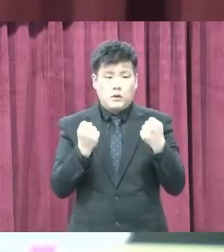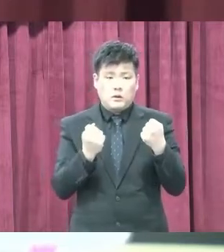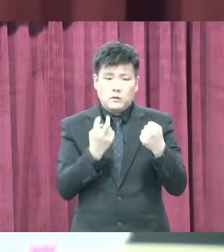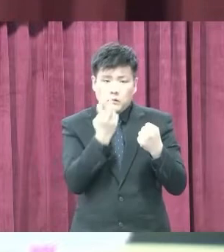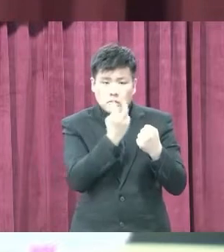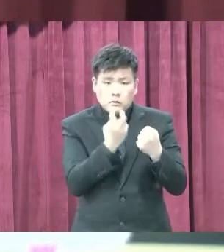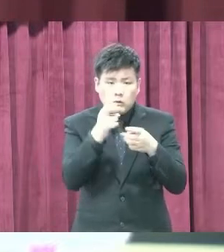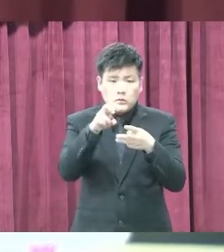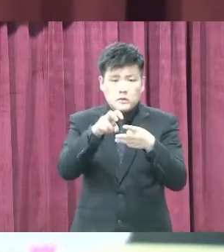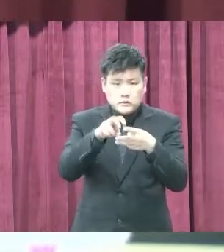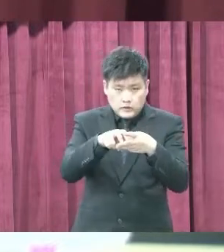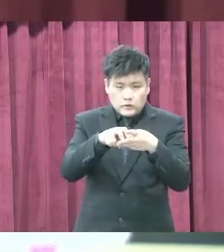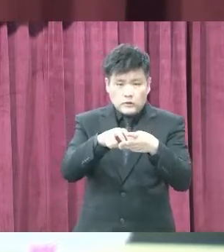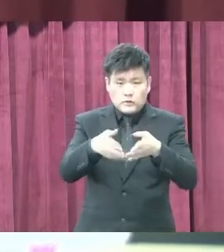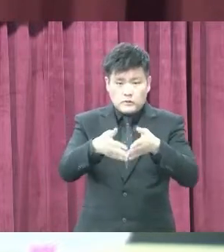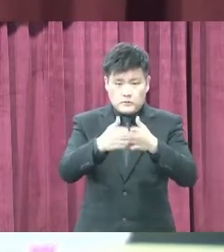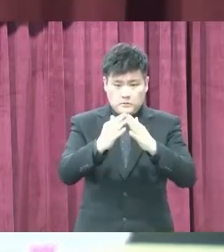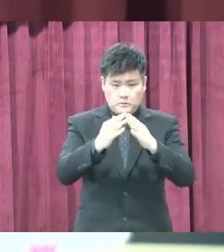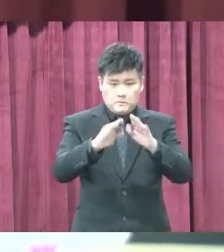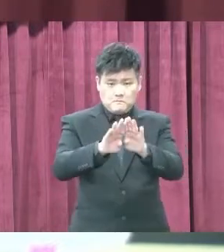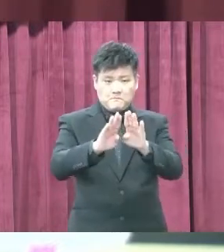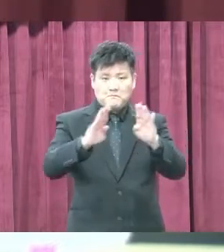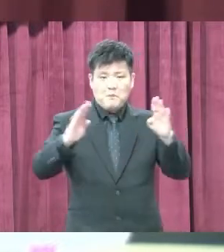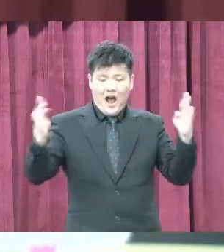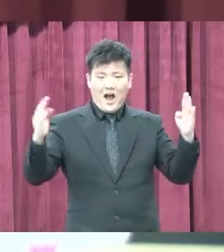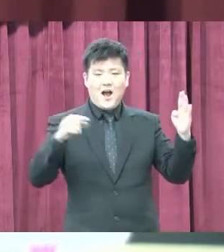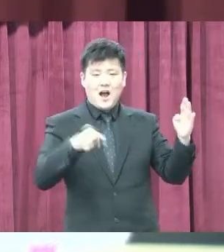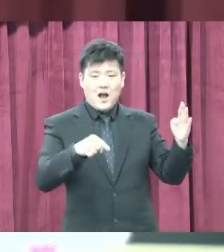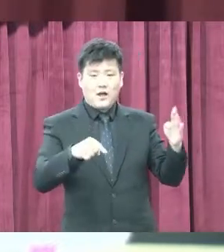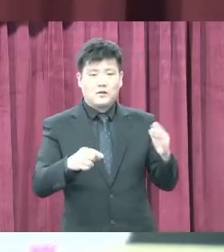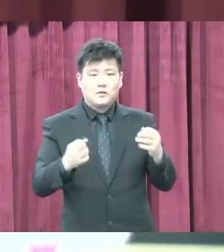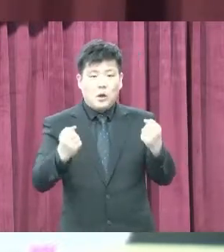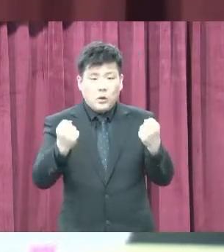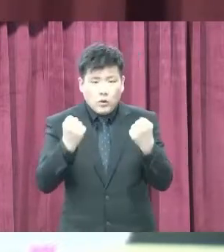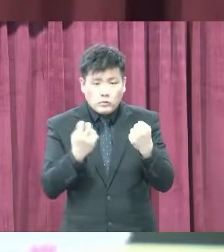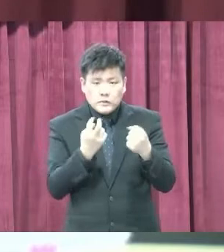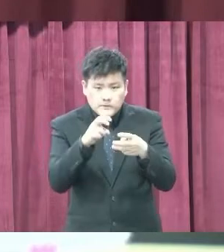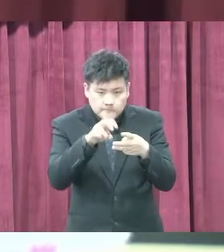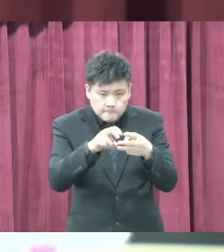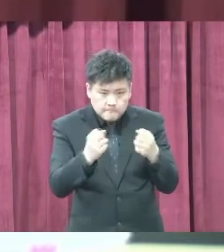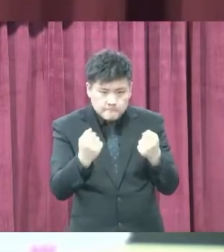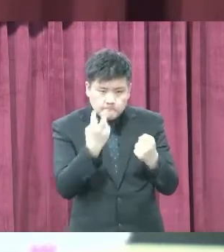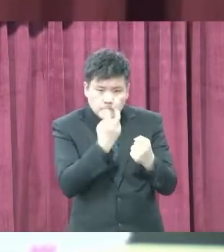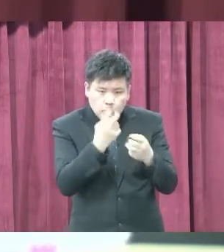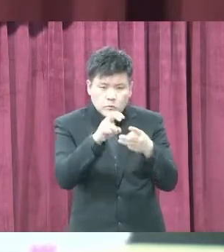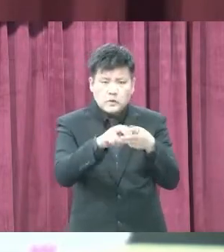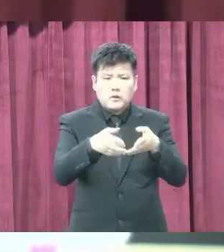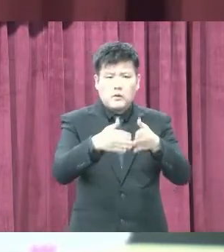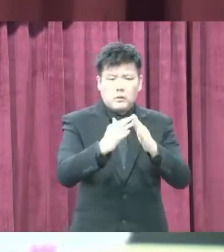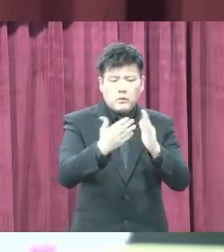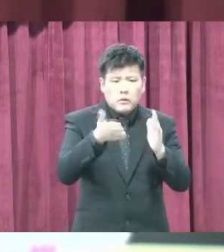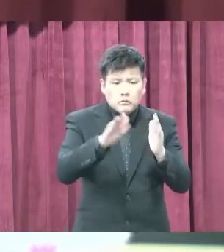작년에 오픈을 했습니다. 그래서 우리가 이 검진센터를 오픈을 하면서 우리